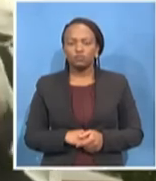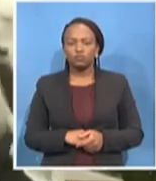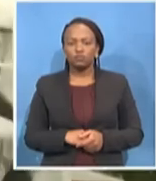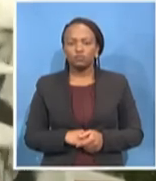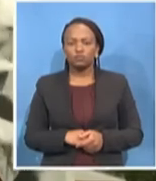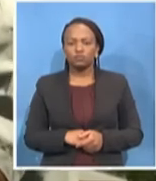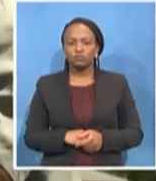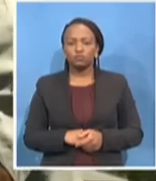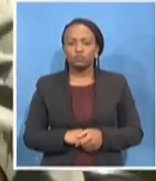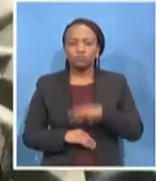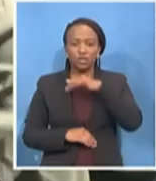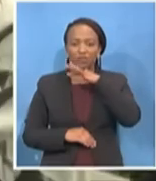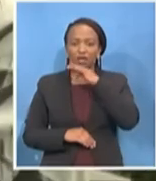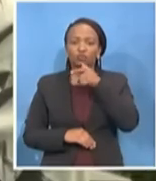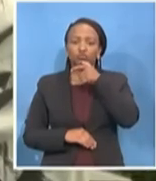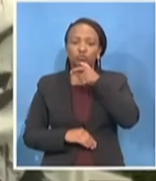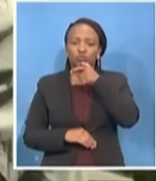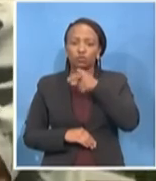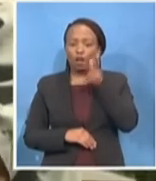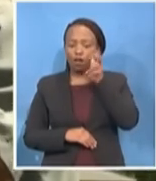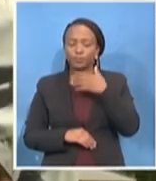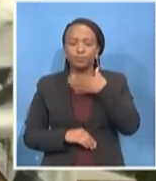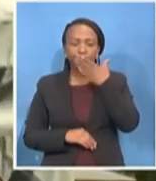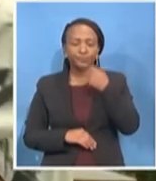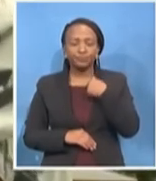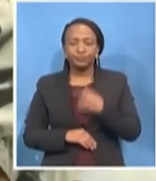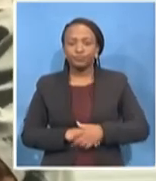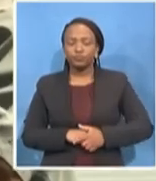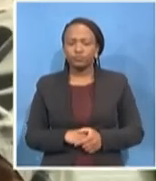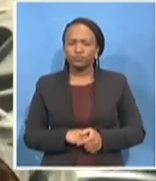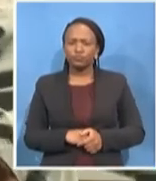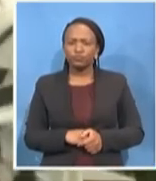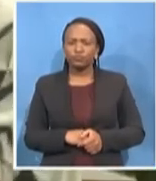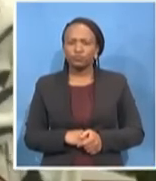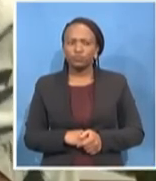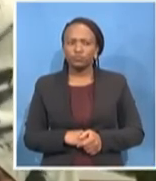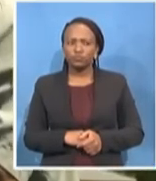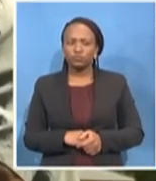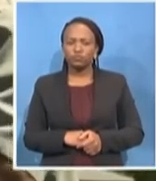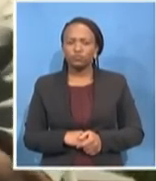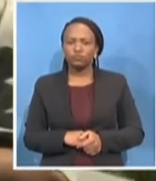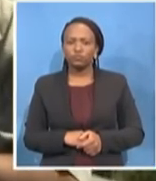in een bataljon by mekaar en ons gaan probeer om op weet in geluk te loop.